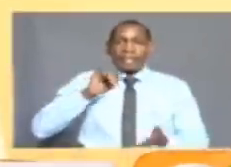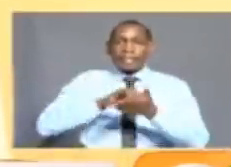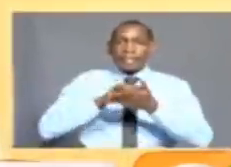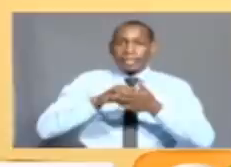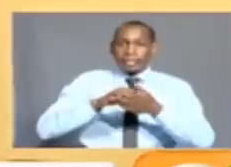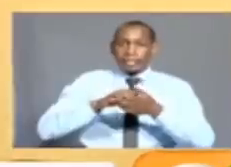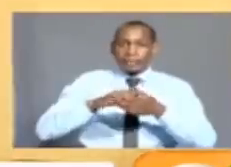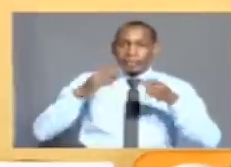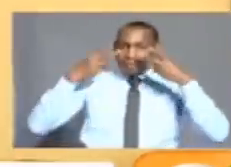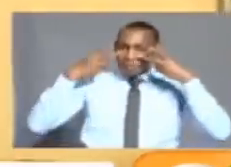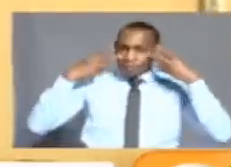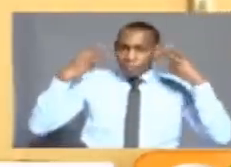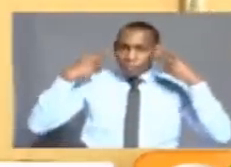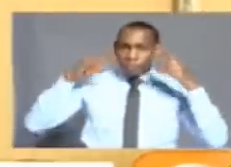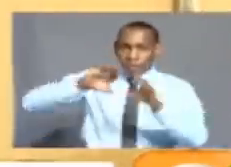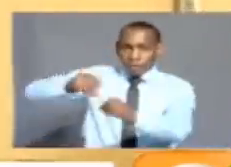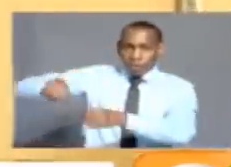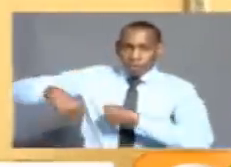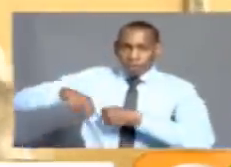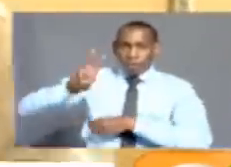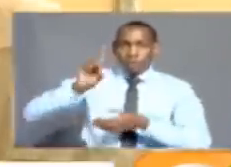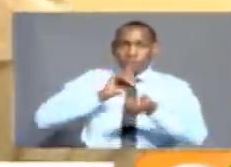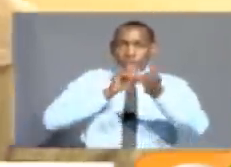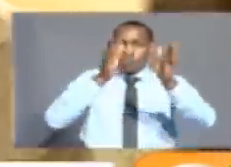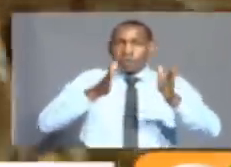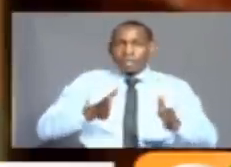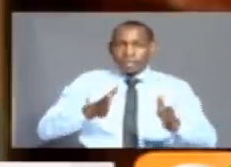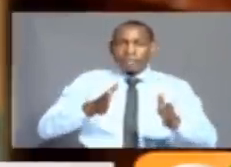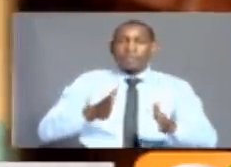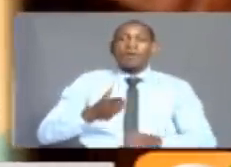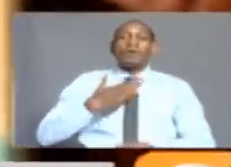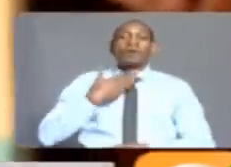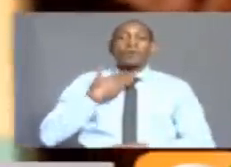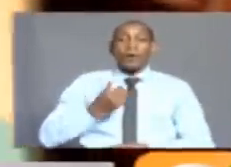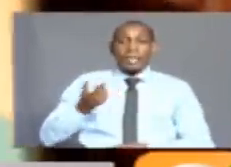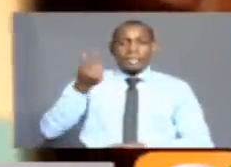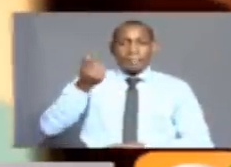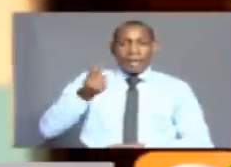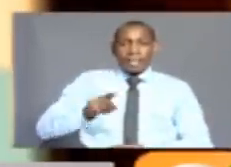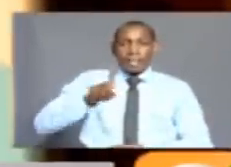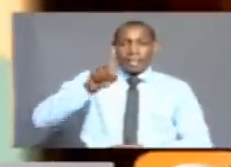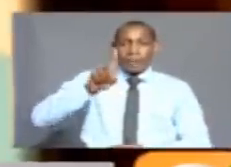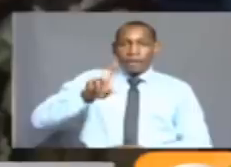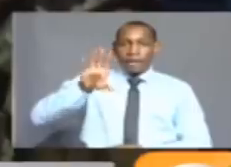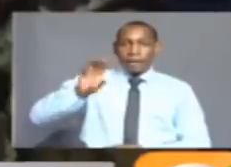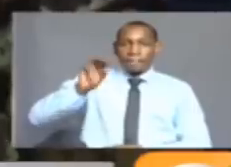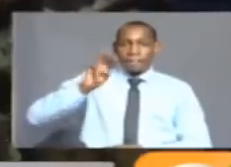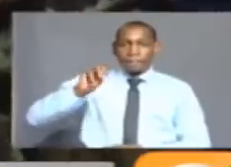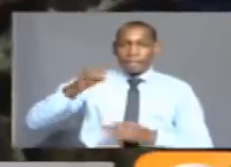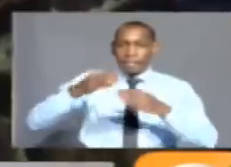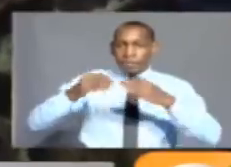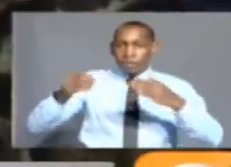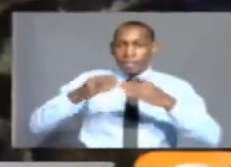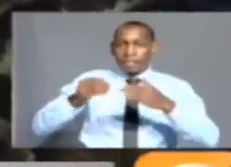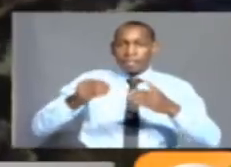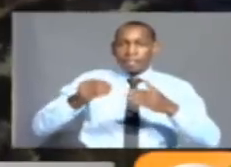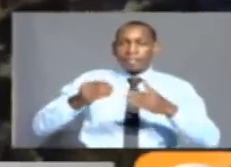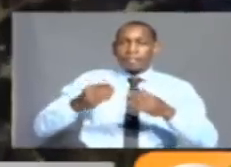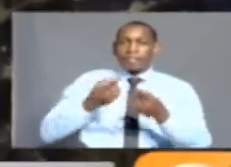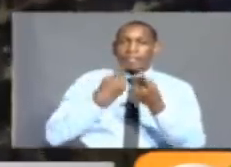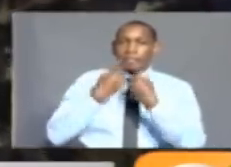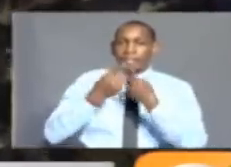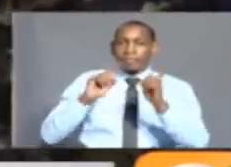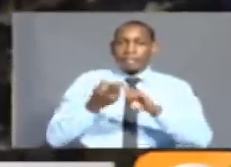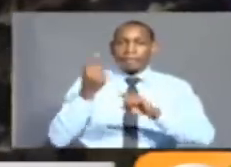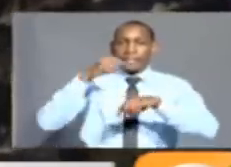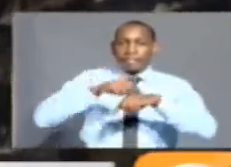wa madaktari Herrera Korea na Landy Rodriguez walidai kima cha dola milioni 1.5 wakizungumza kwa mara ya